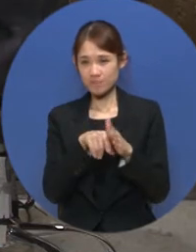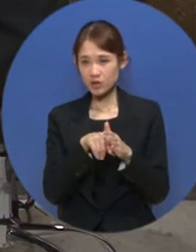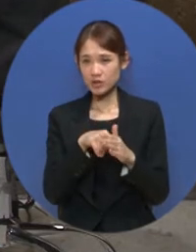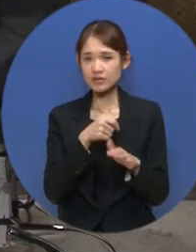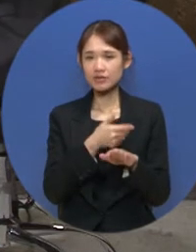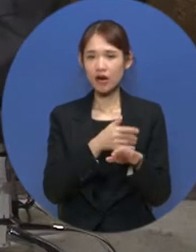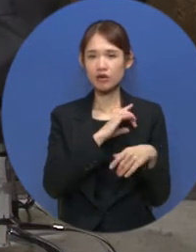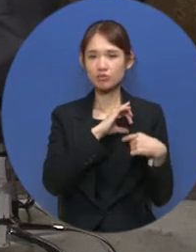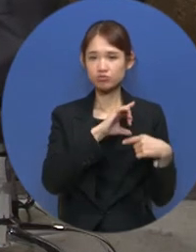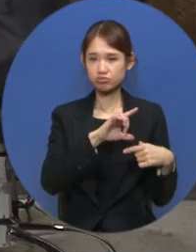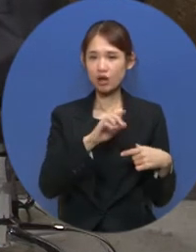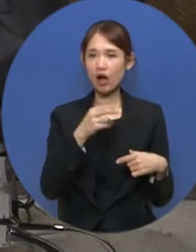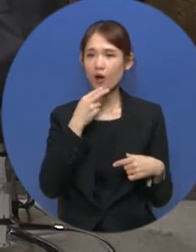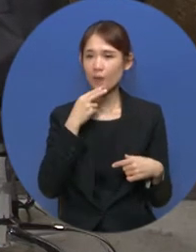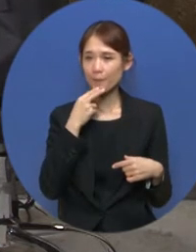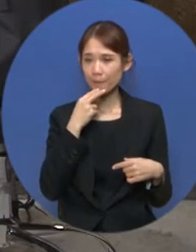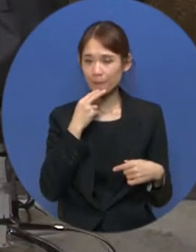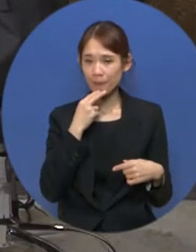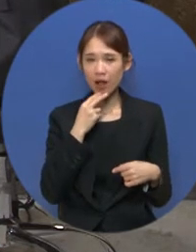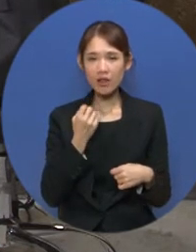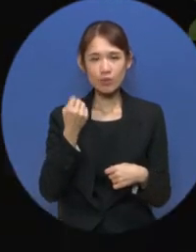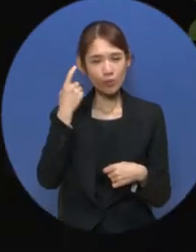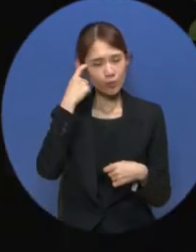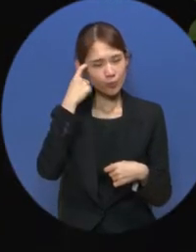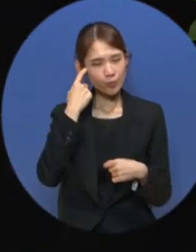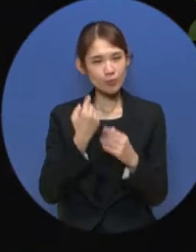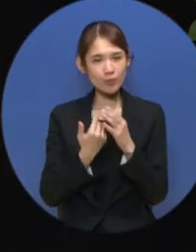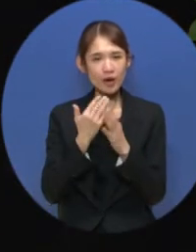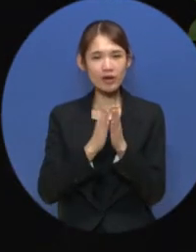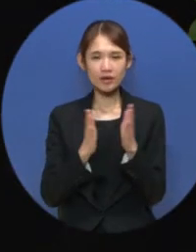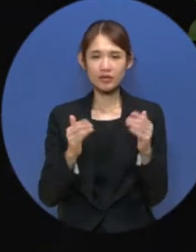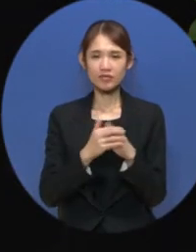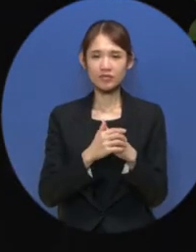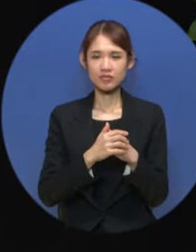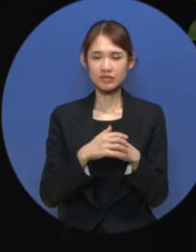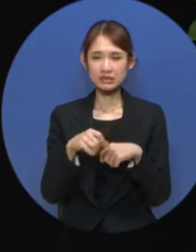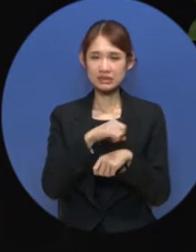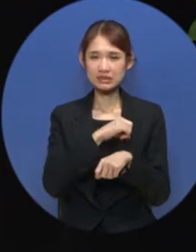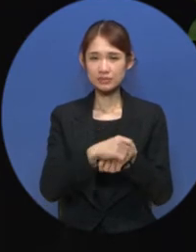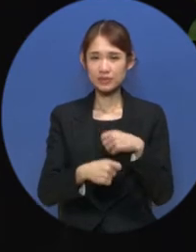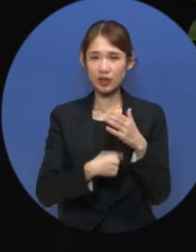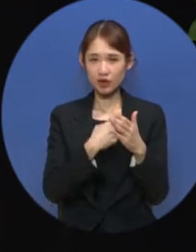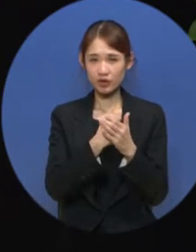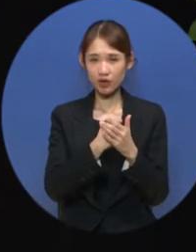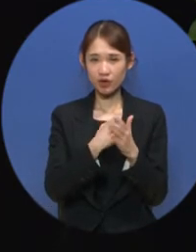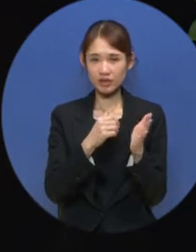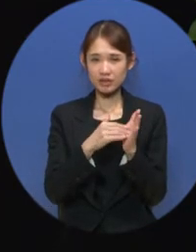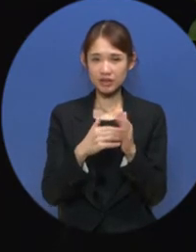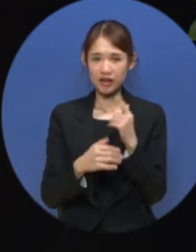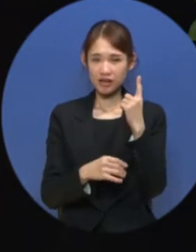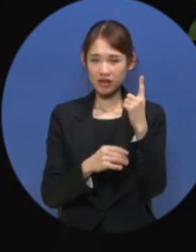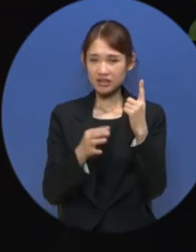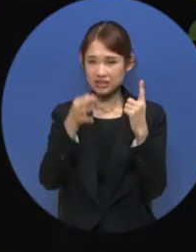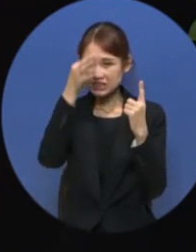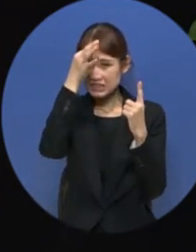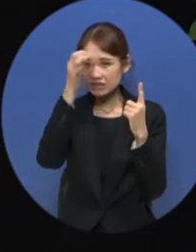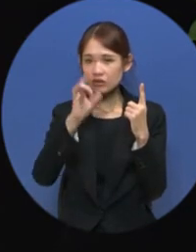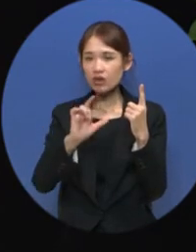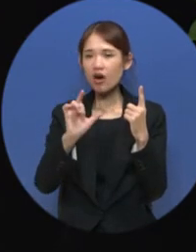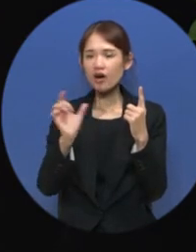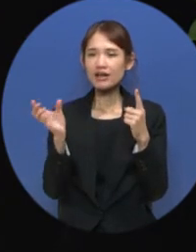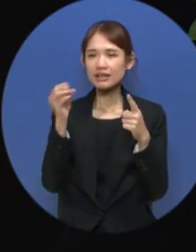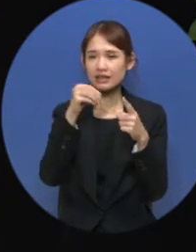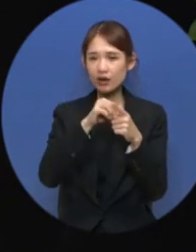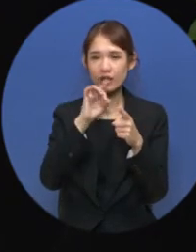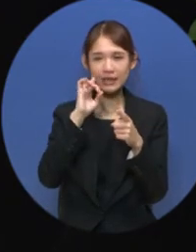브랜드가 없다라는 것들에서 출발을 했기 때문에 네. 이분들을 위해 특화된 그리고 하나의 기능이라도 좀 더 예쁘게 들어갈